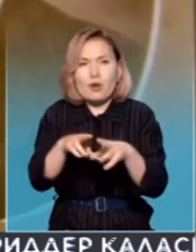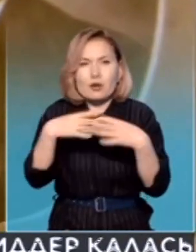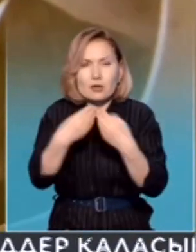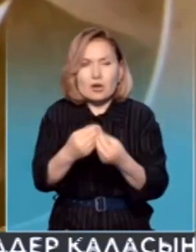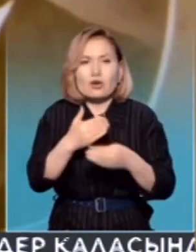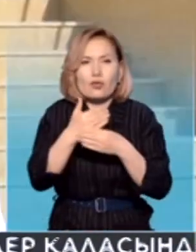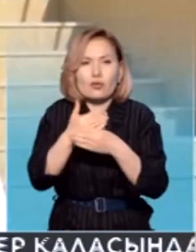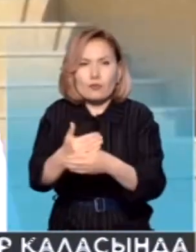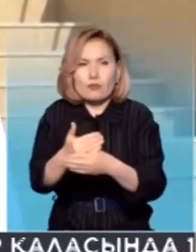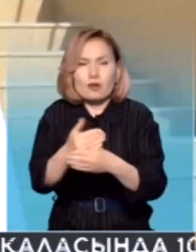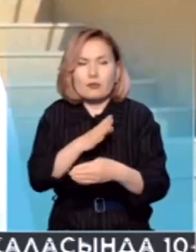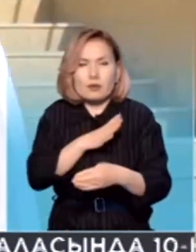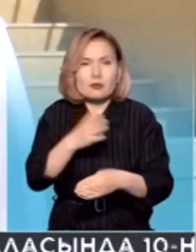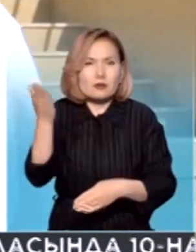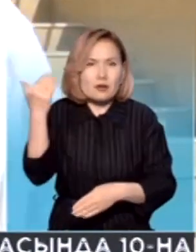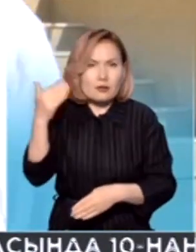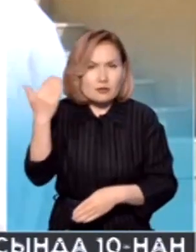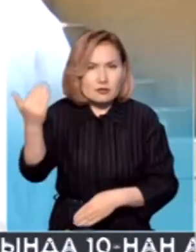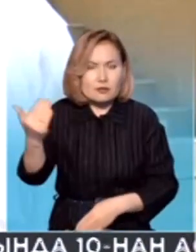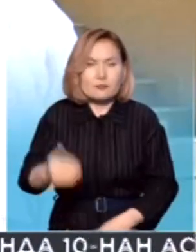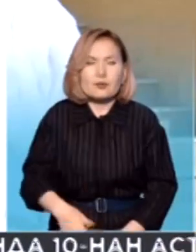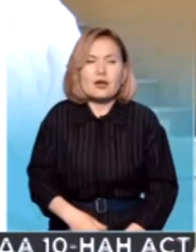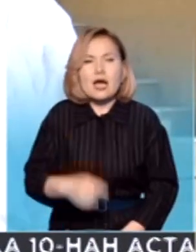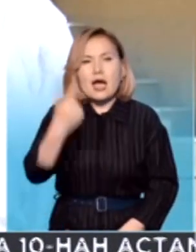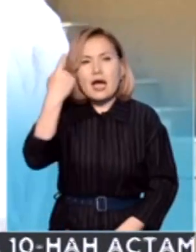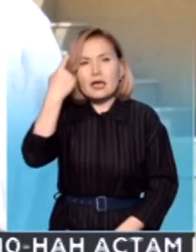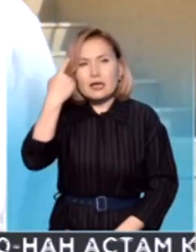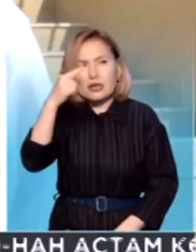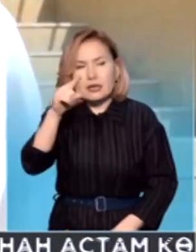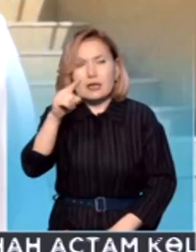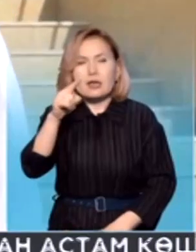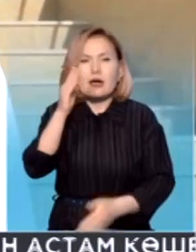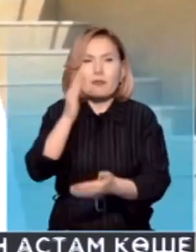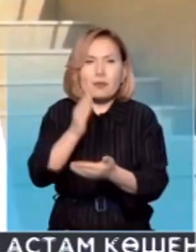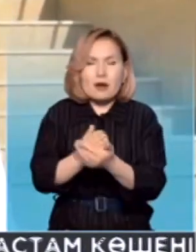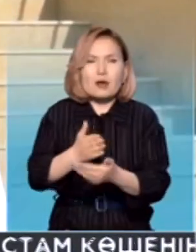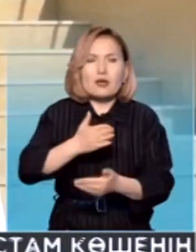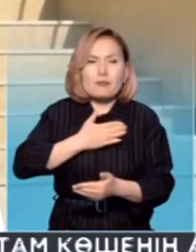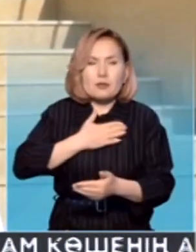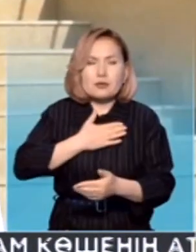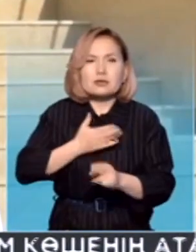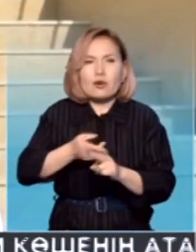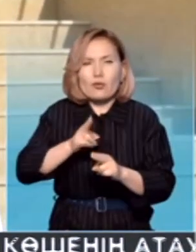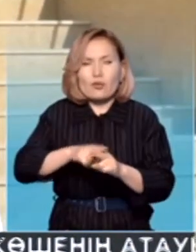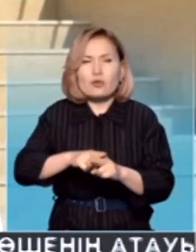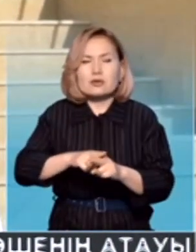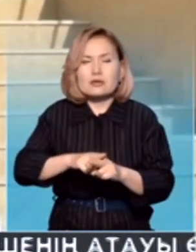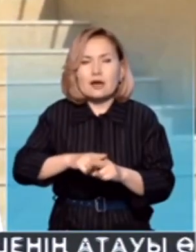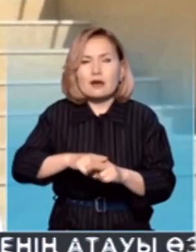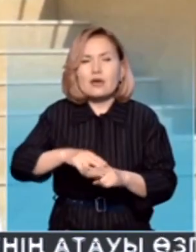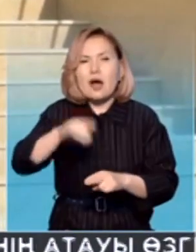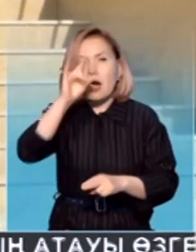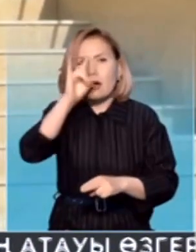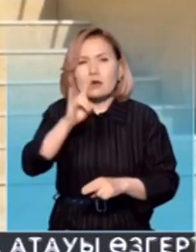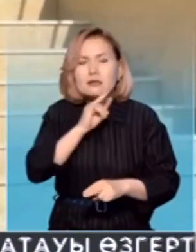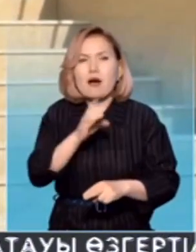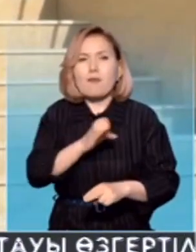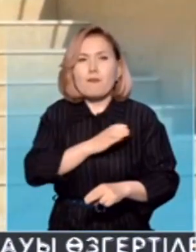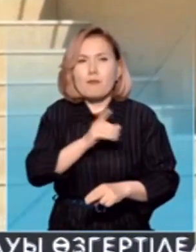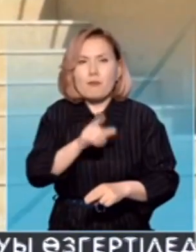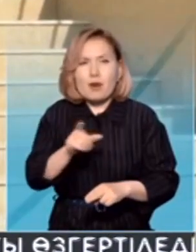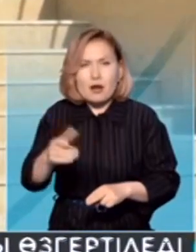бастамашы болыпты. Негізінде идея берілгенде, сол идеяны біздің болыстар іліп әкетіп, байлар жаңағы, соның